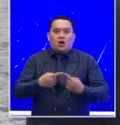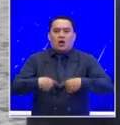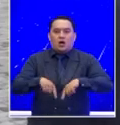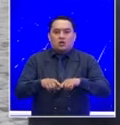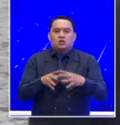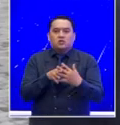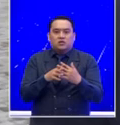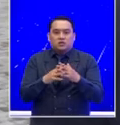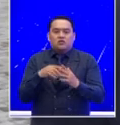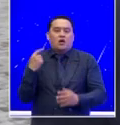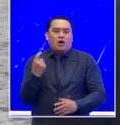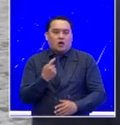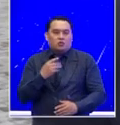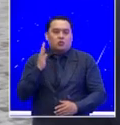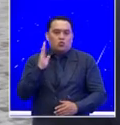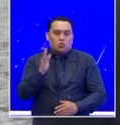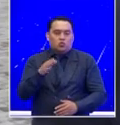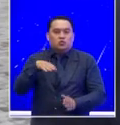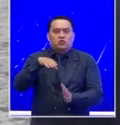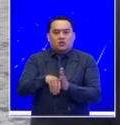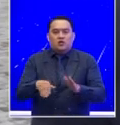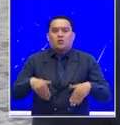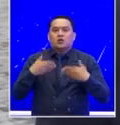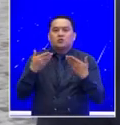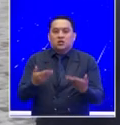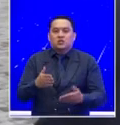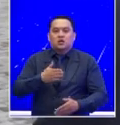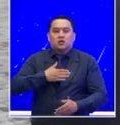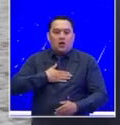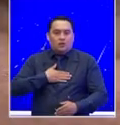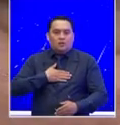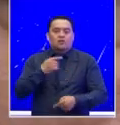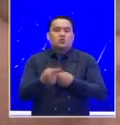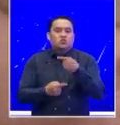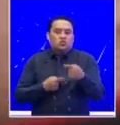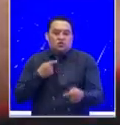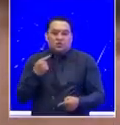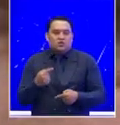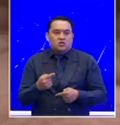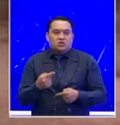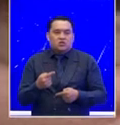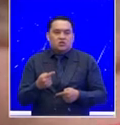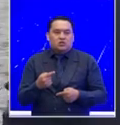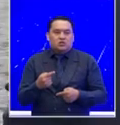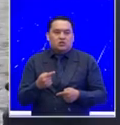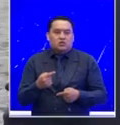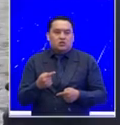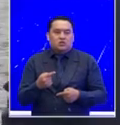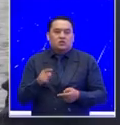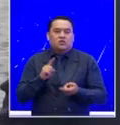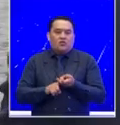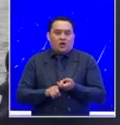сельского хозяйства, дальнейшие их действия, они уже обращаются к нам или, значит, через все доступные